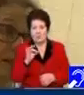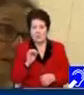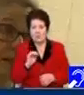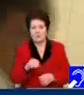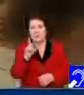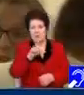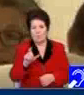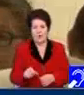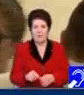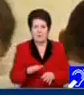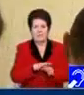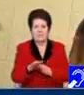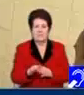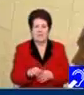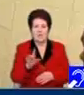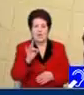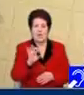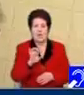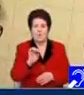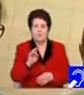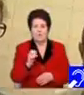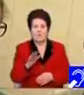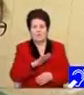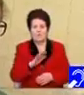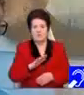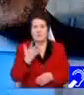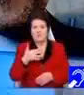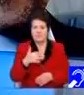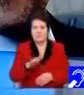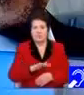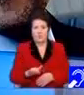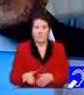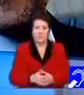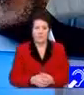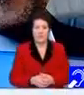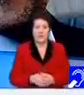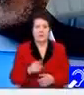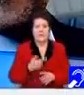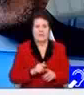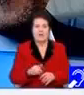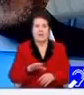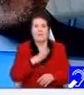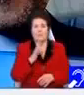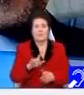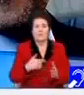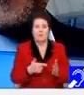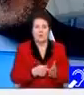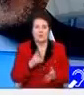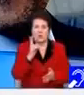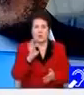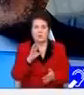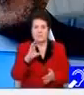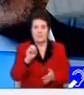obiectivul anului este utilizarea robotului în operarea a 50 de copii. Radu Mazăre, fostul primar al orașului Constanța